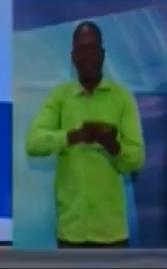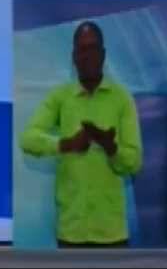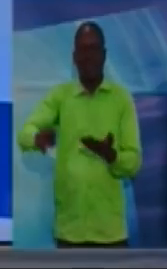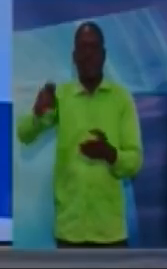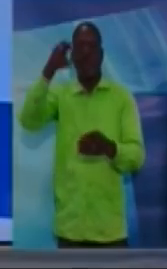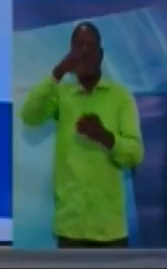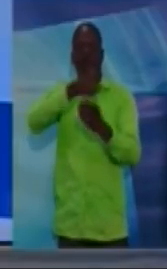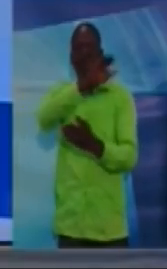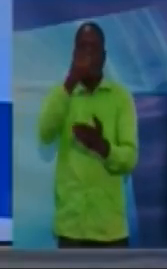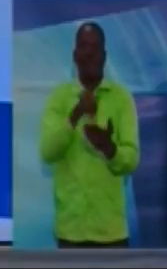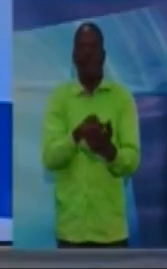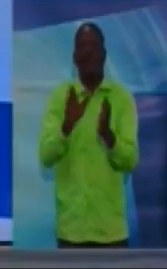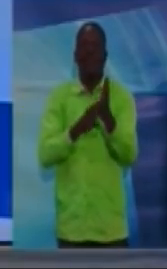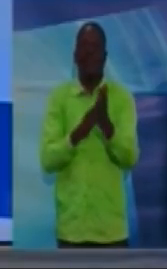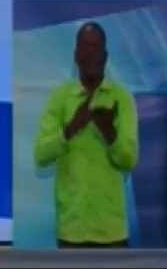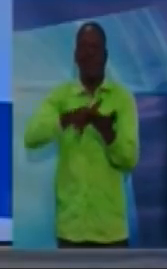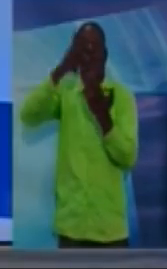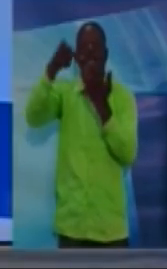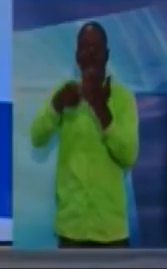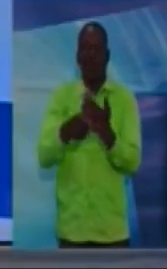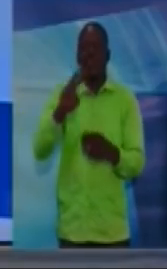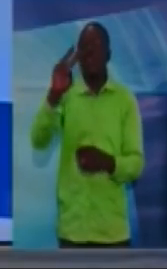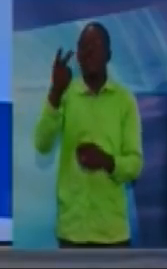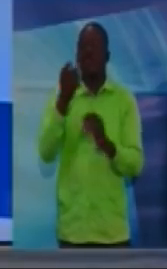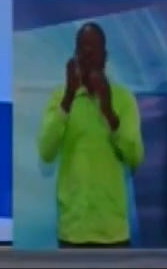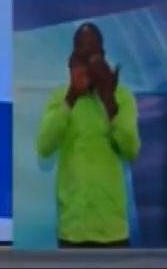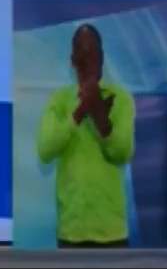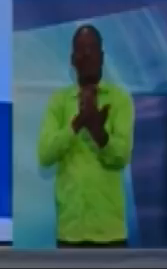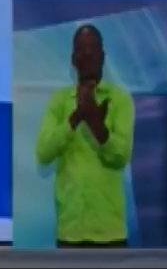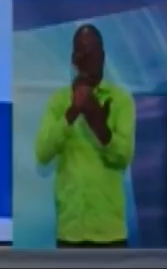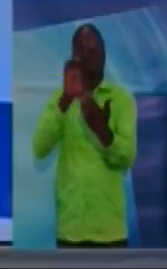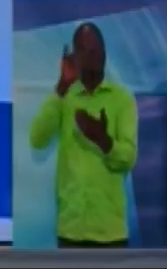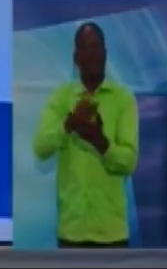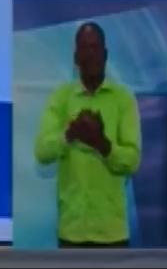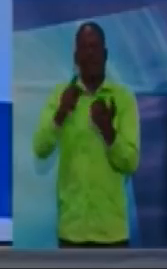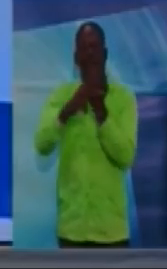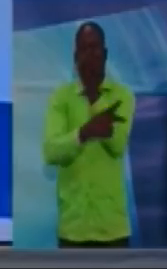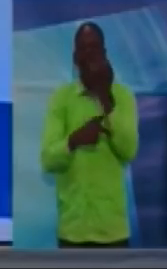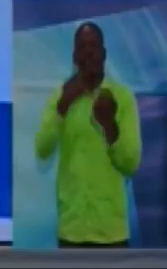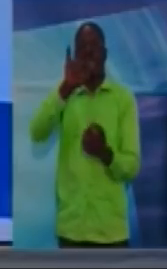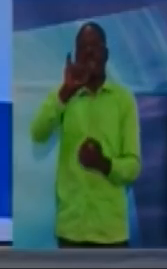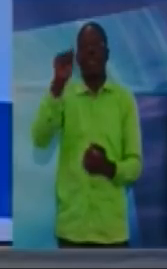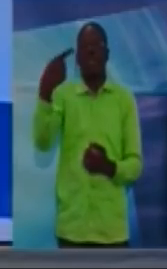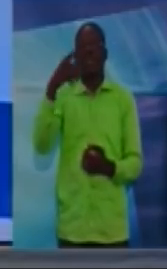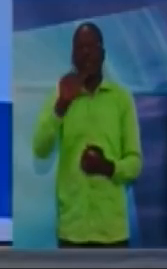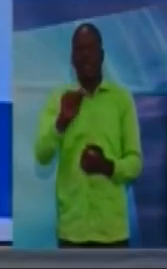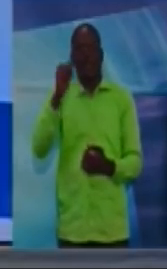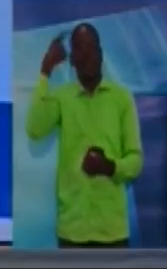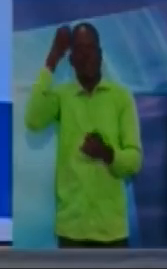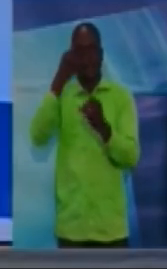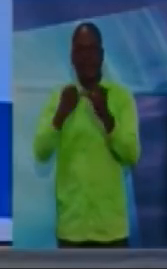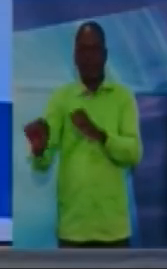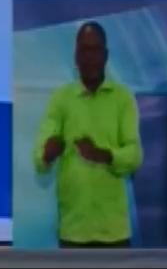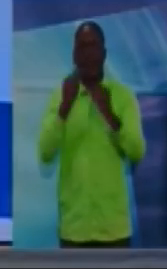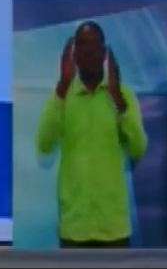menstrues en milieu scolaire. Le projet qui était à sa deuxième phase a concerné la province du Yaga. Une fois achevé, les acteurs